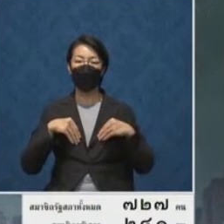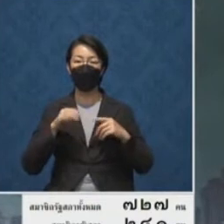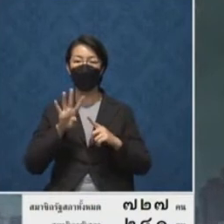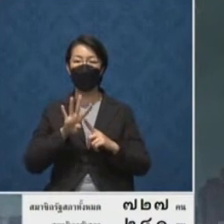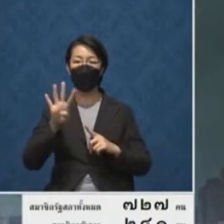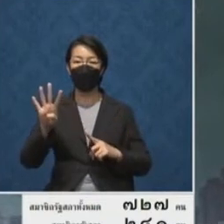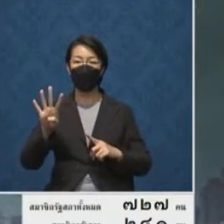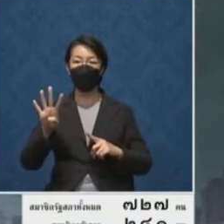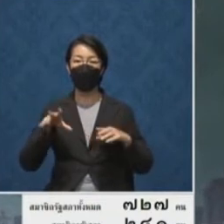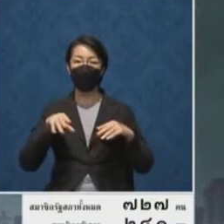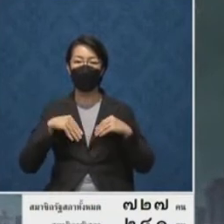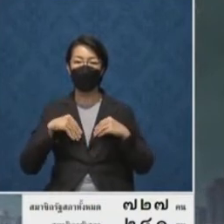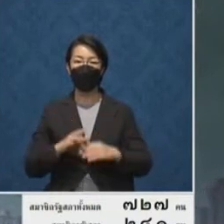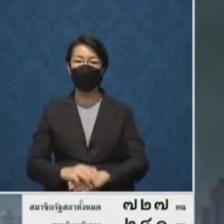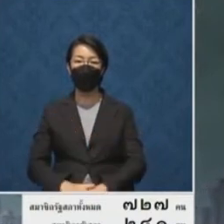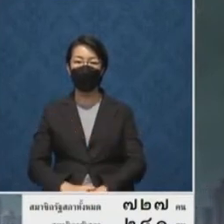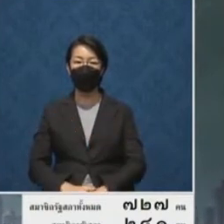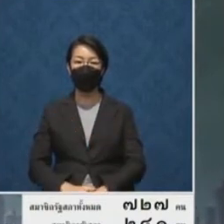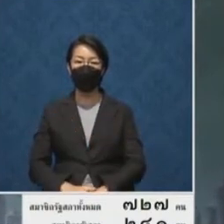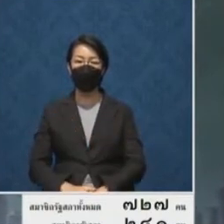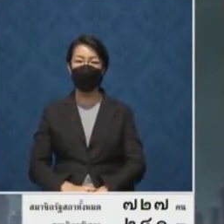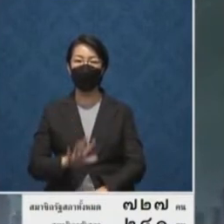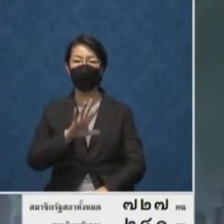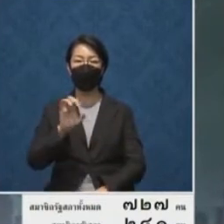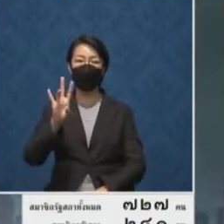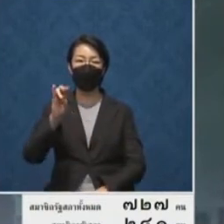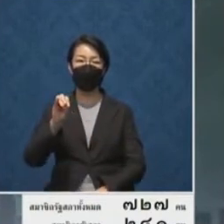การ3รับหลักการ4รับหลักการครับ